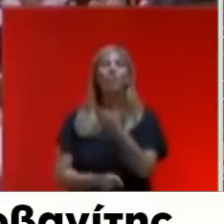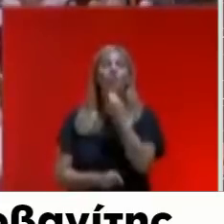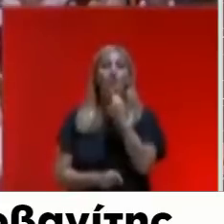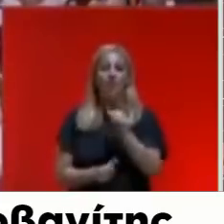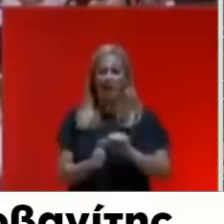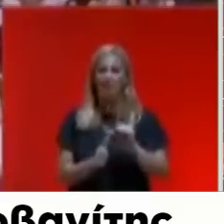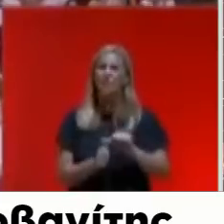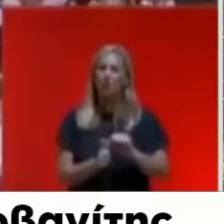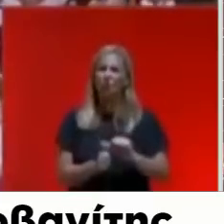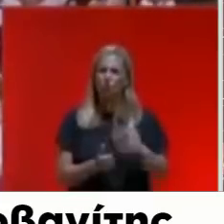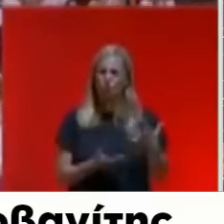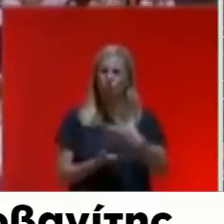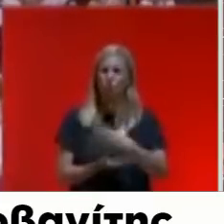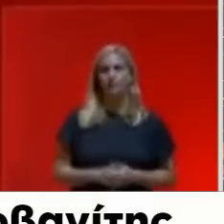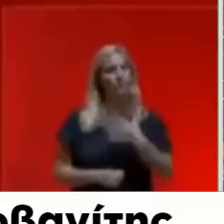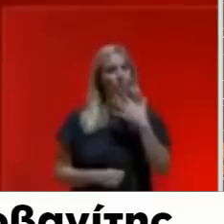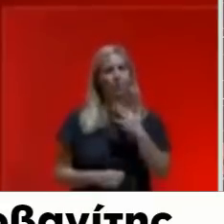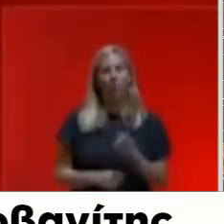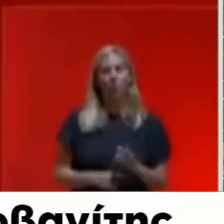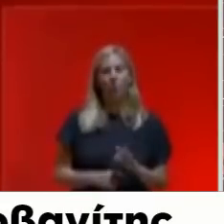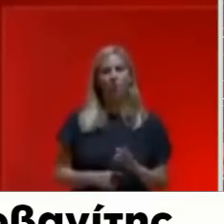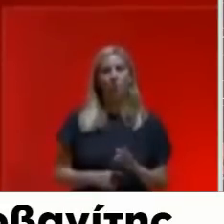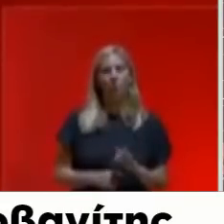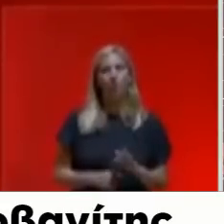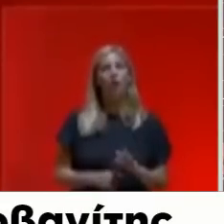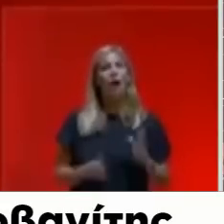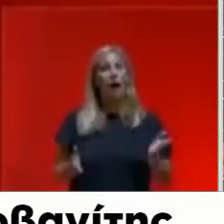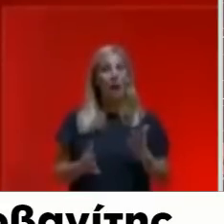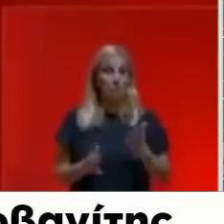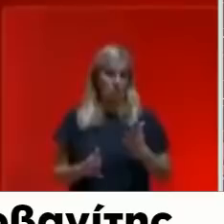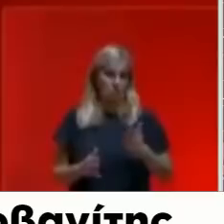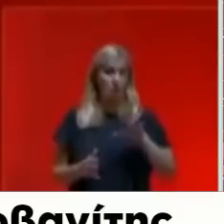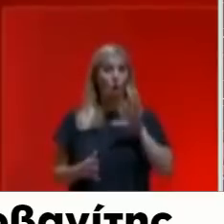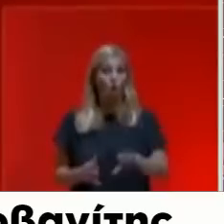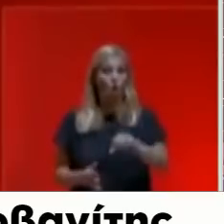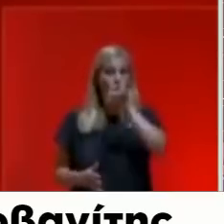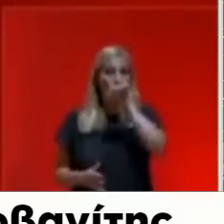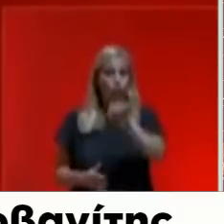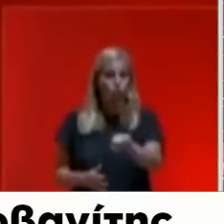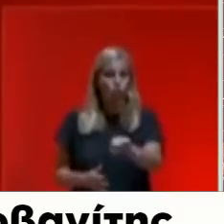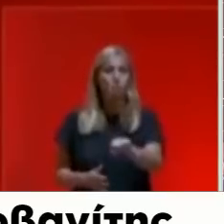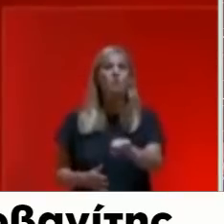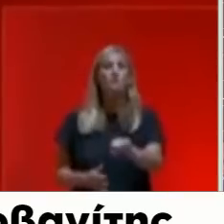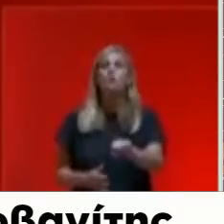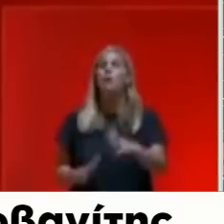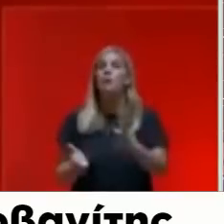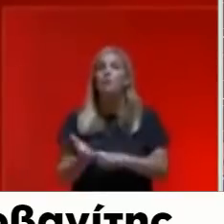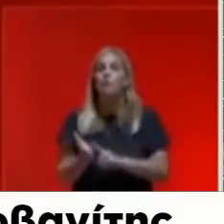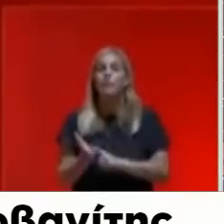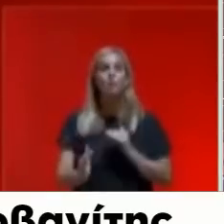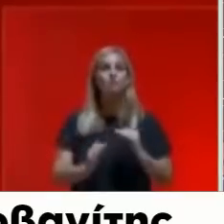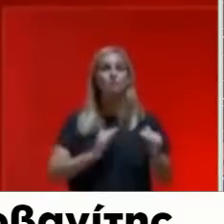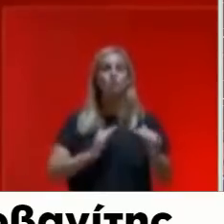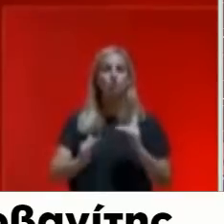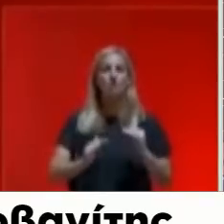κάπως δύσκολο. Κοιτάξτε τώρα, είναι δύσκολη μάχη. Αυτό και πρέπει να βάζουμε εμείς που δεν είμαστε σε αυτό το πράγμα, δηλαδή υποψήφοι, το